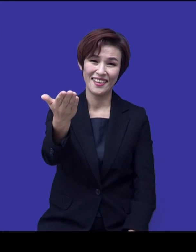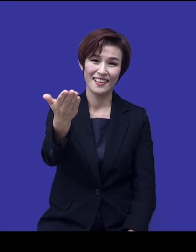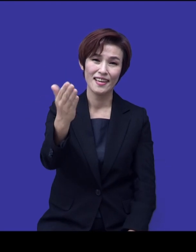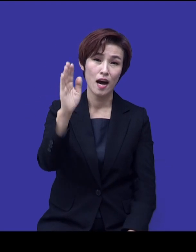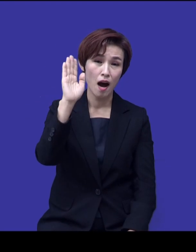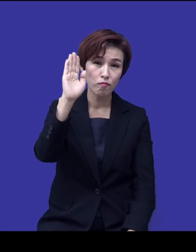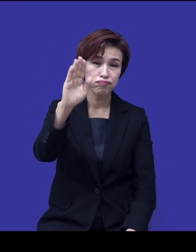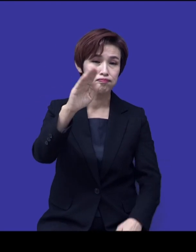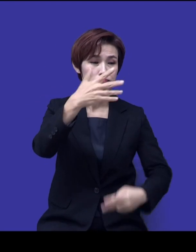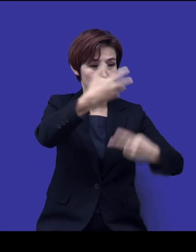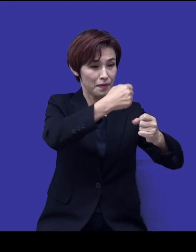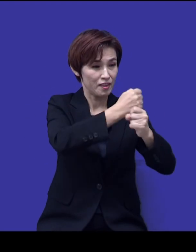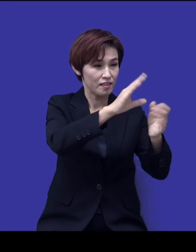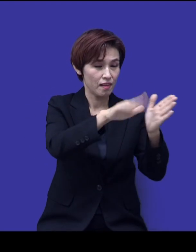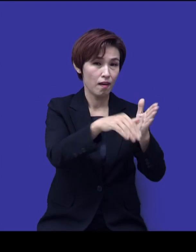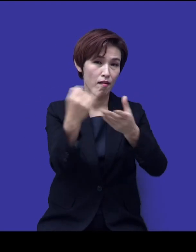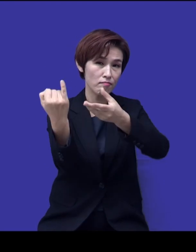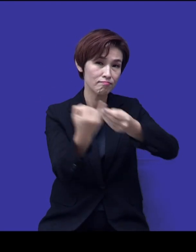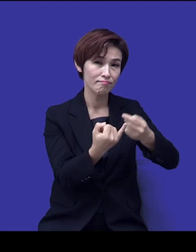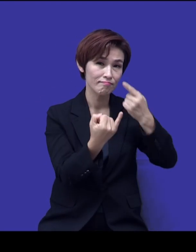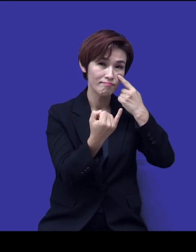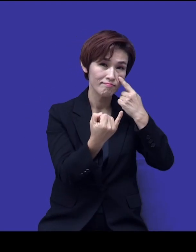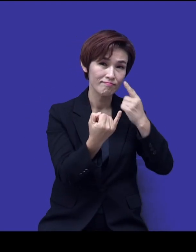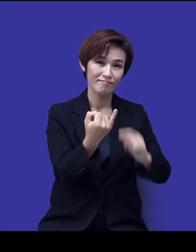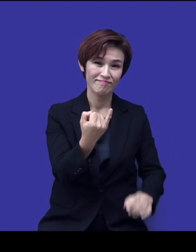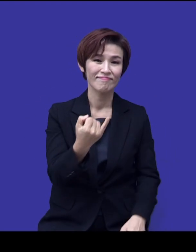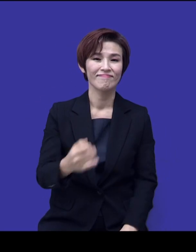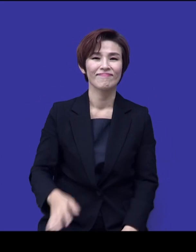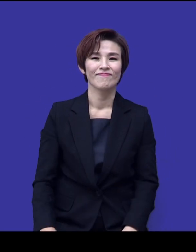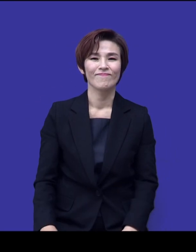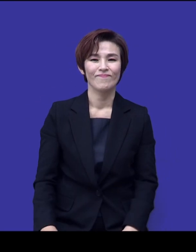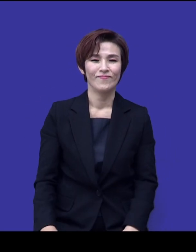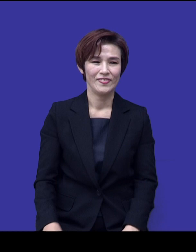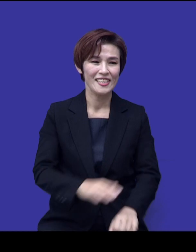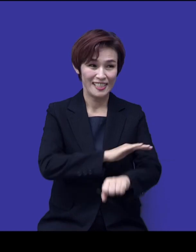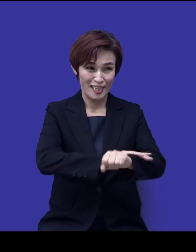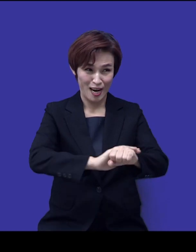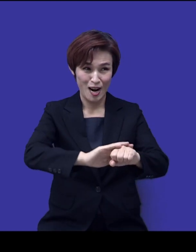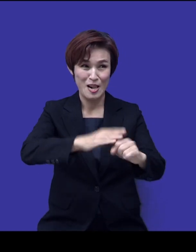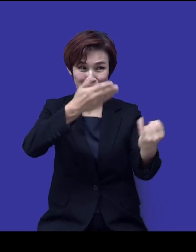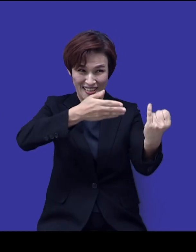나중에 작품 하시게 되면 우리 지은 씨도 한번 좀 예. 네, 한번 잘